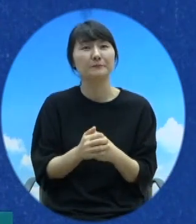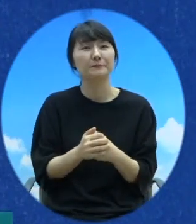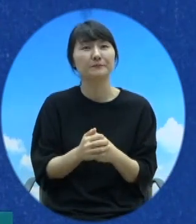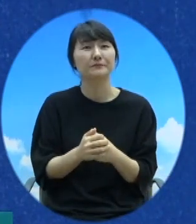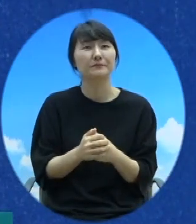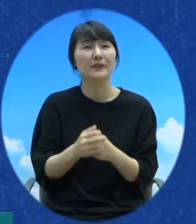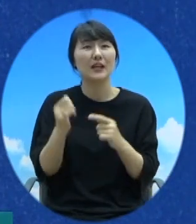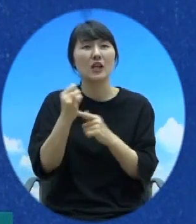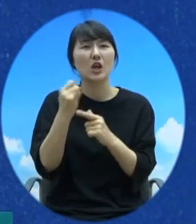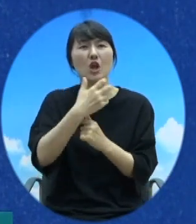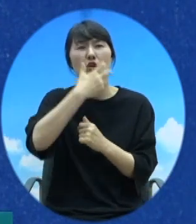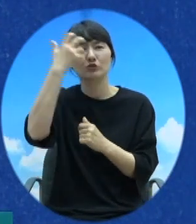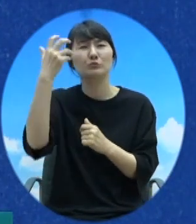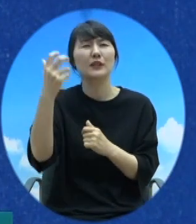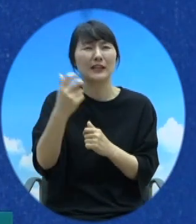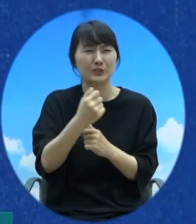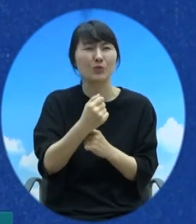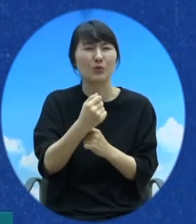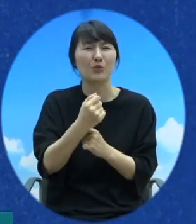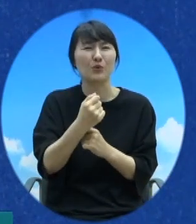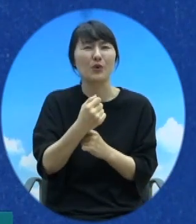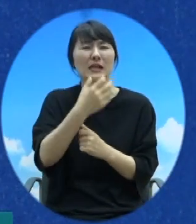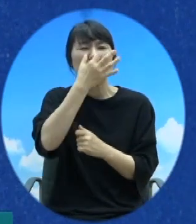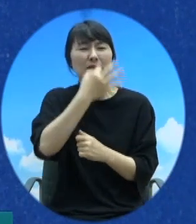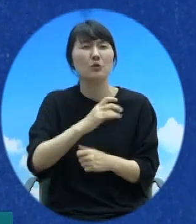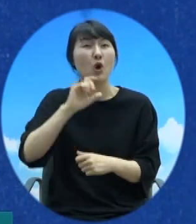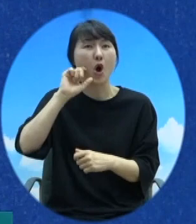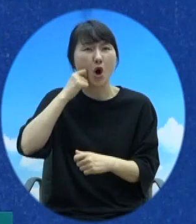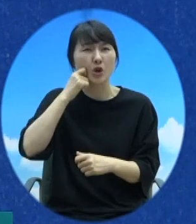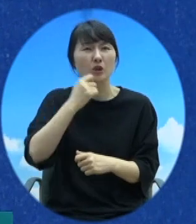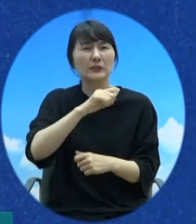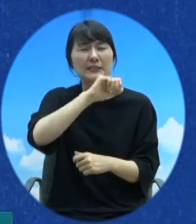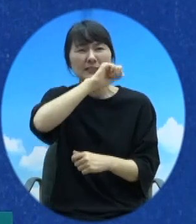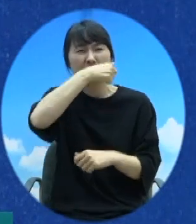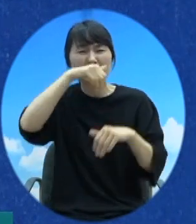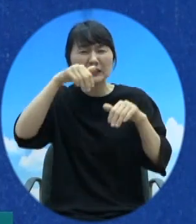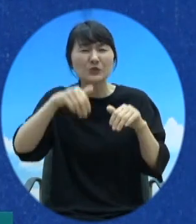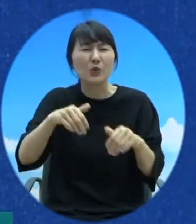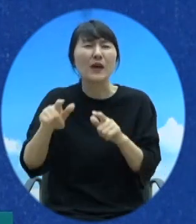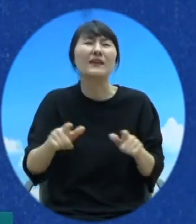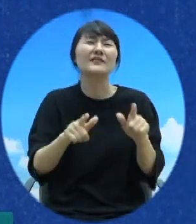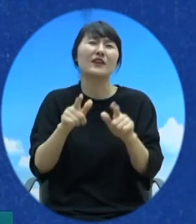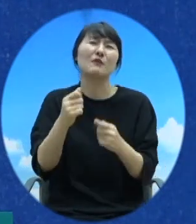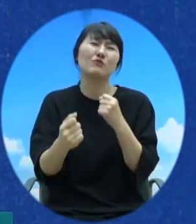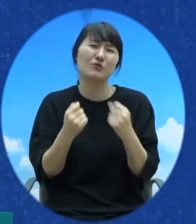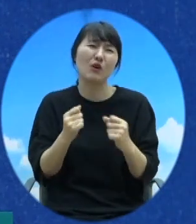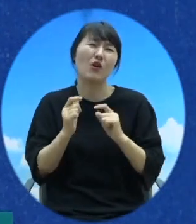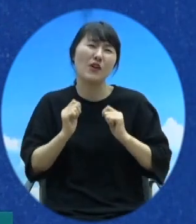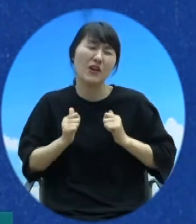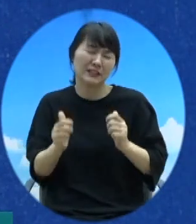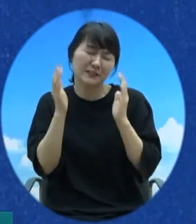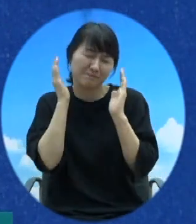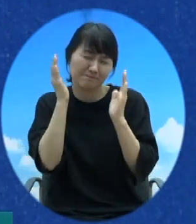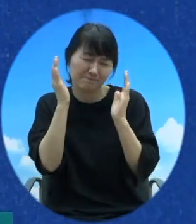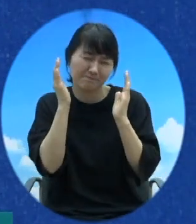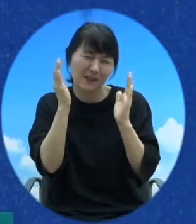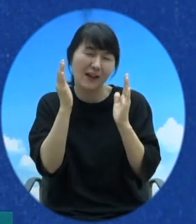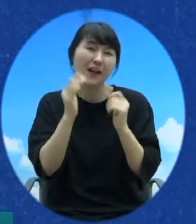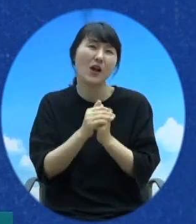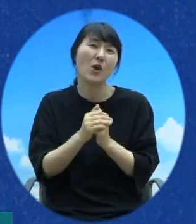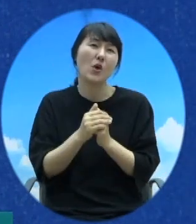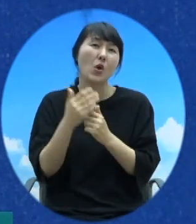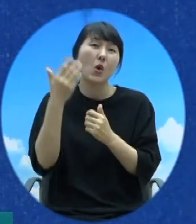메리 배순은 꿈을 꾸면서 힘들고 어려운 흑인 노예로 살면서도 열심히 공부를 해서